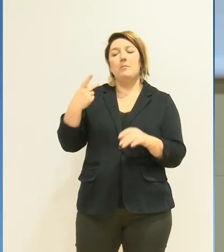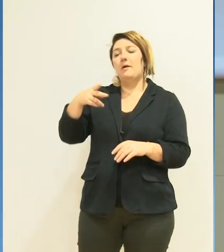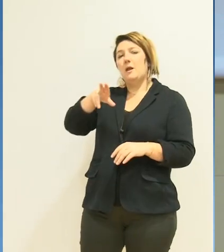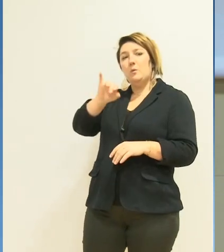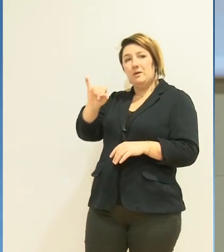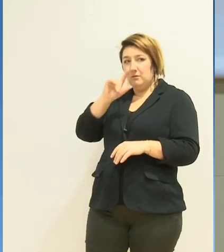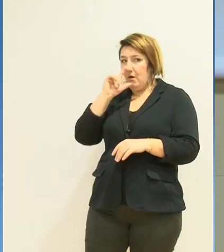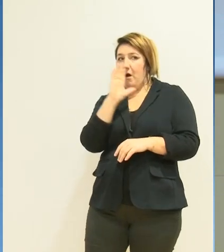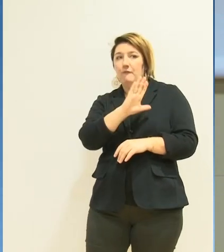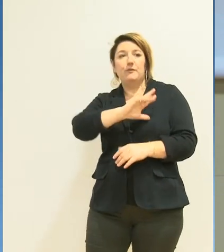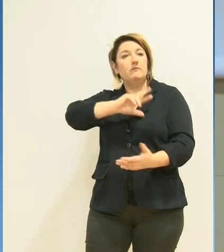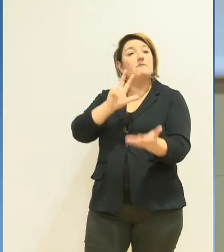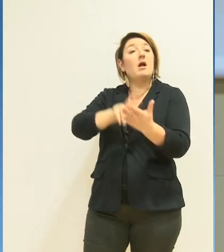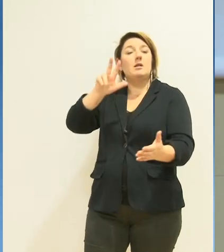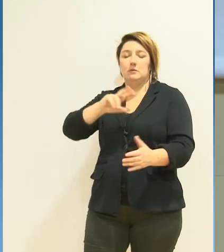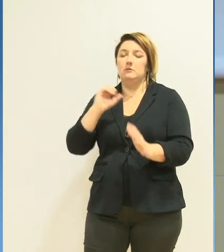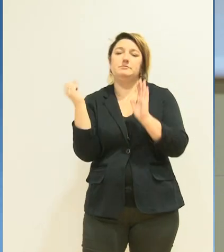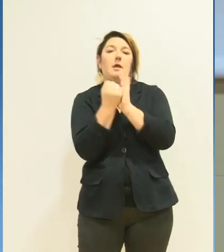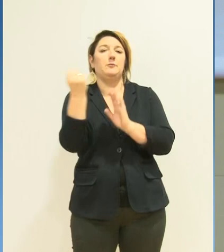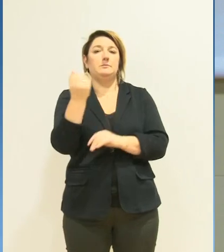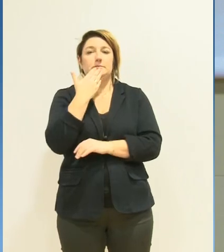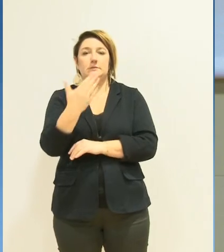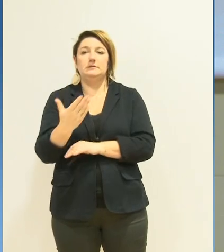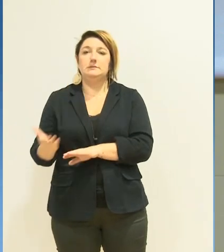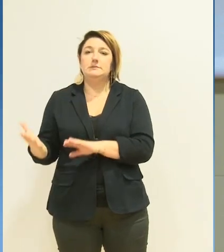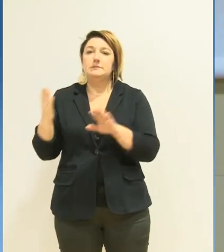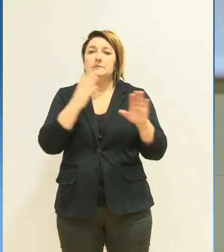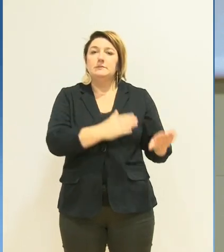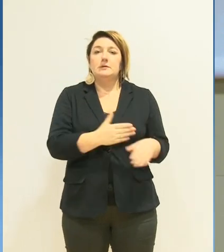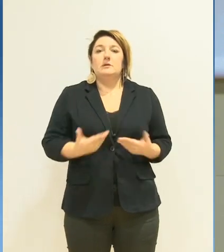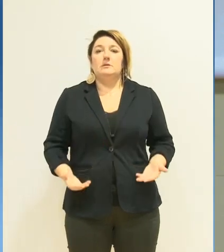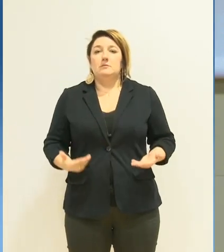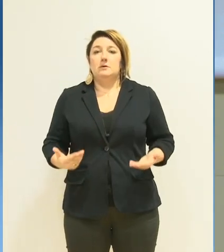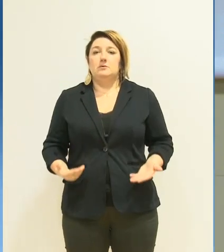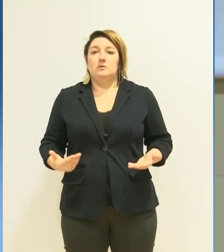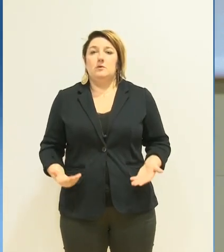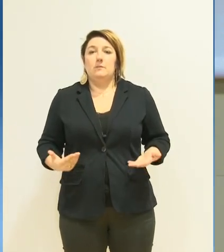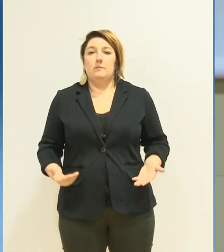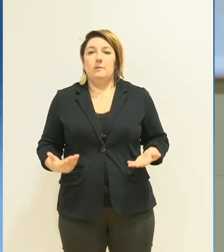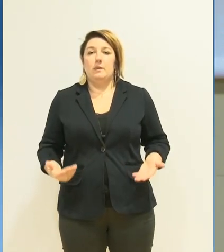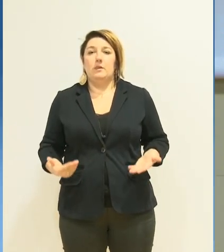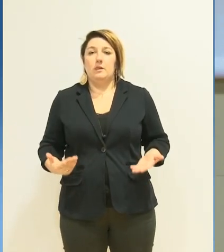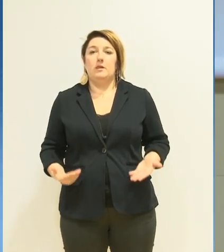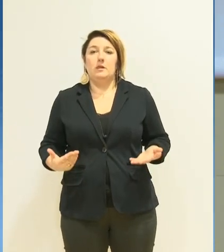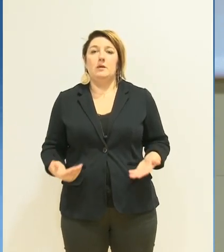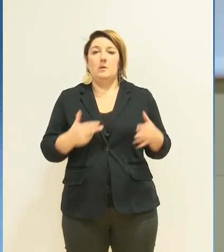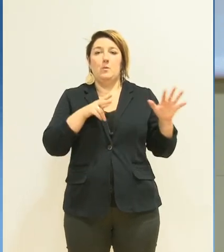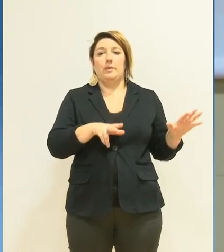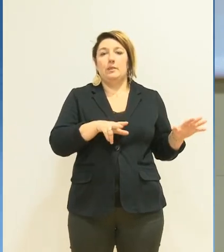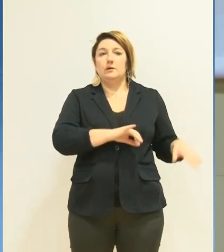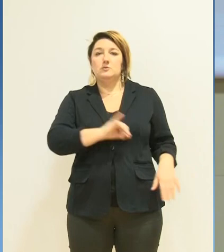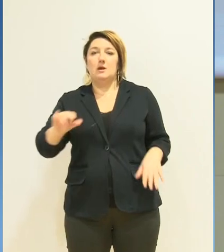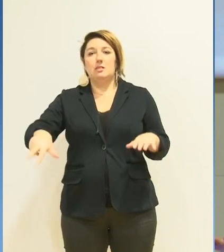adopté je vous remercie nous abordons maintenant les délibérations 8 à 13 m